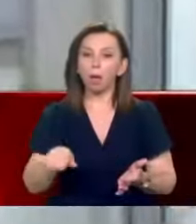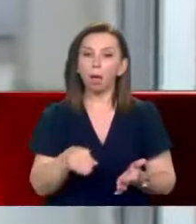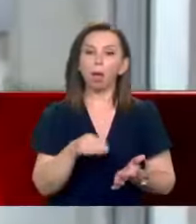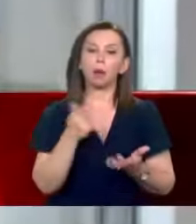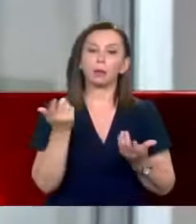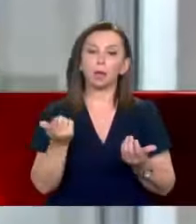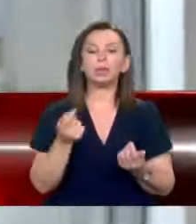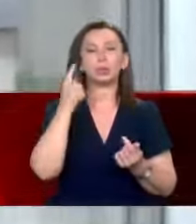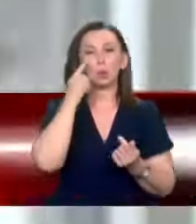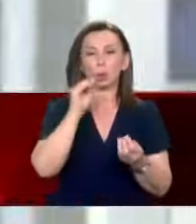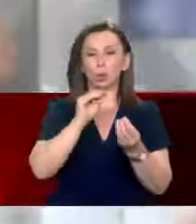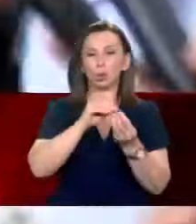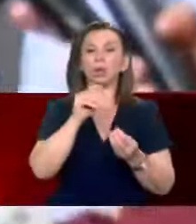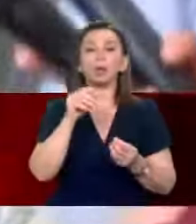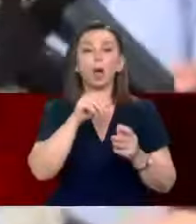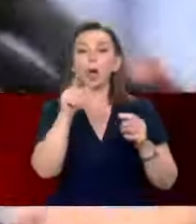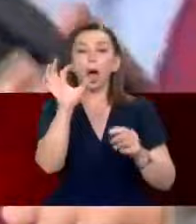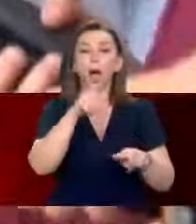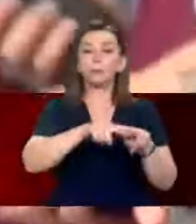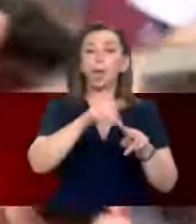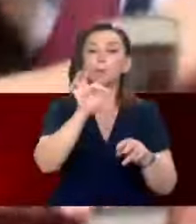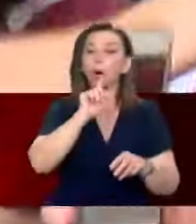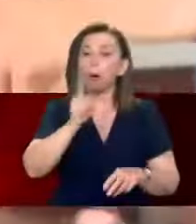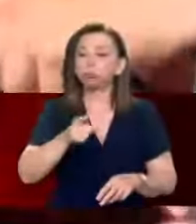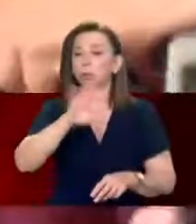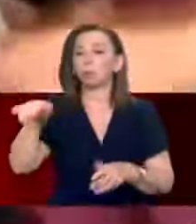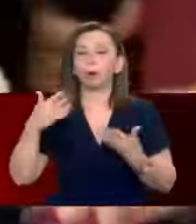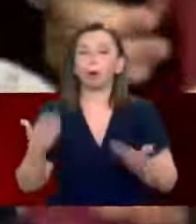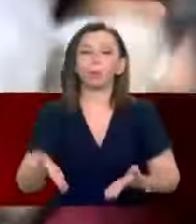reddedecek dendi. Ne istediyse ne dediyse dışarıda yapıldı dedi.